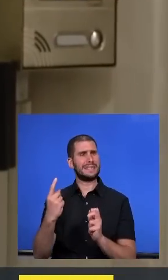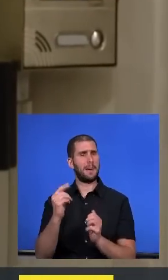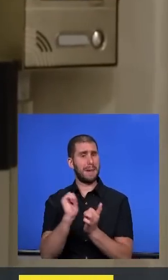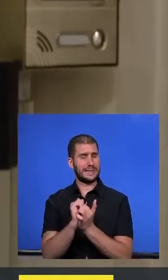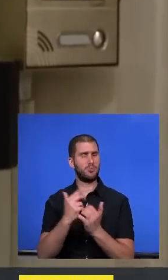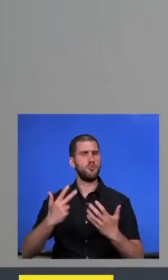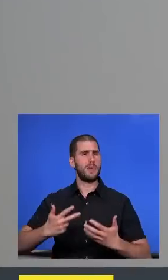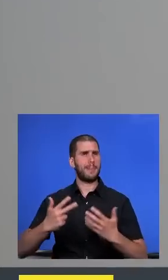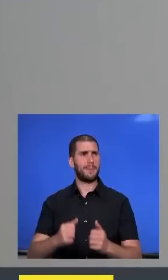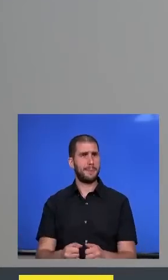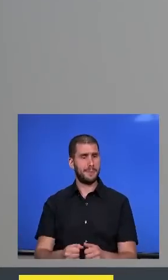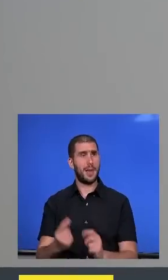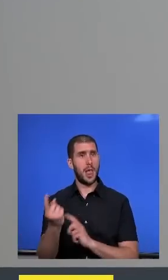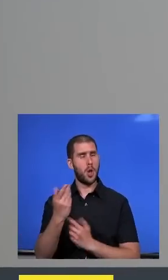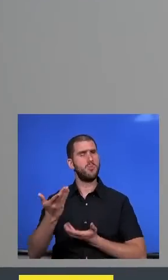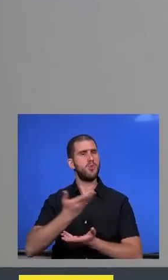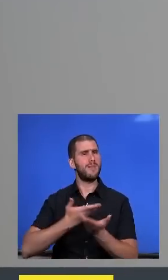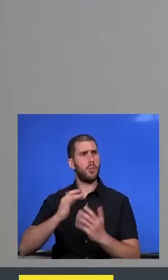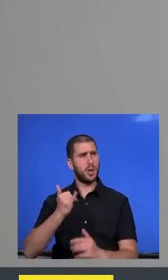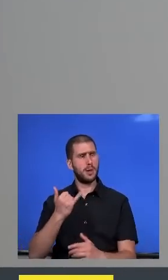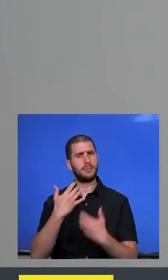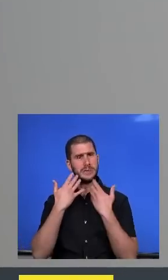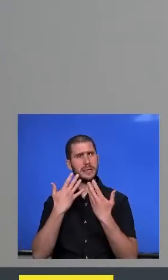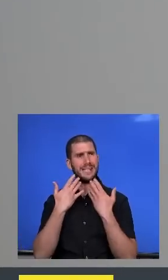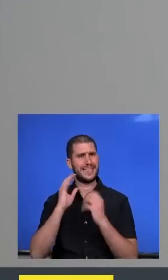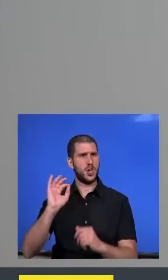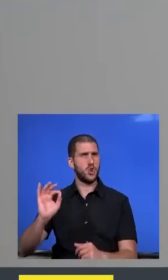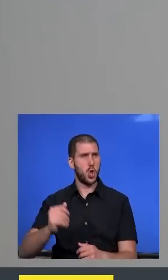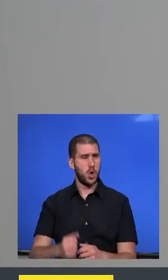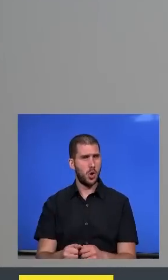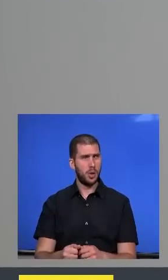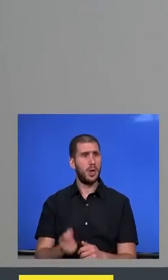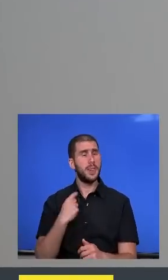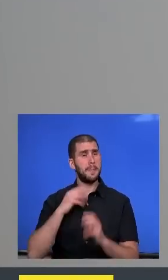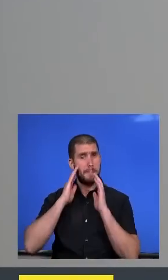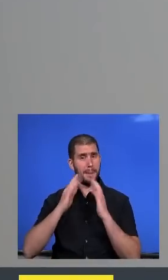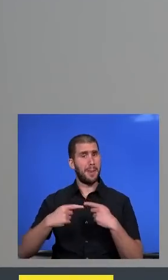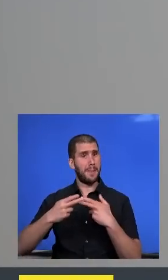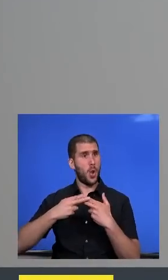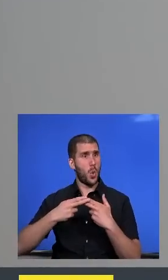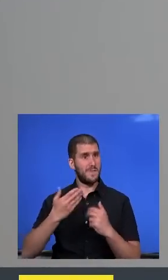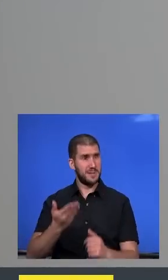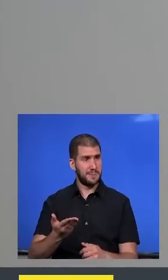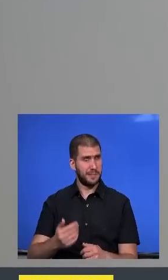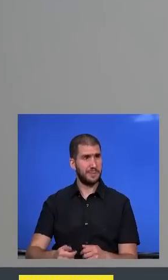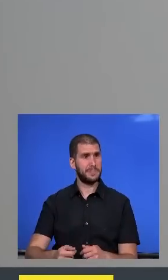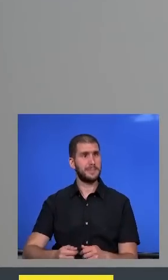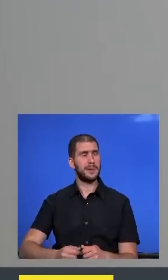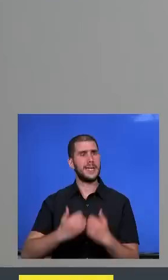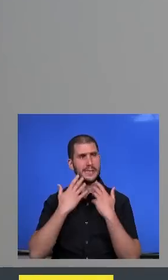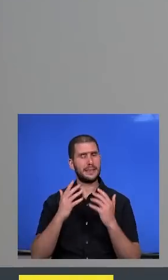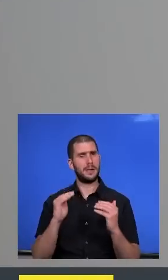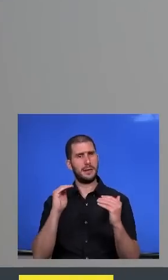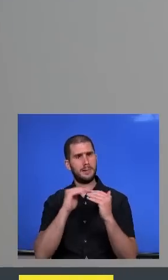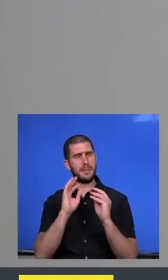ב8 ימים. הלקוח משתף פעולה, מוסר את הגרסה שלו, אני מניח שבימים הקרובים הגרסה שלו